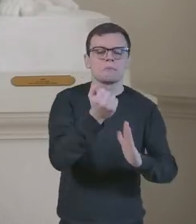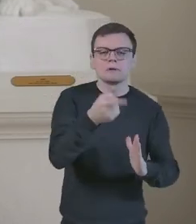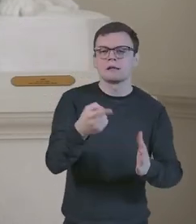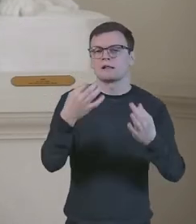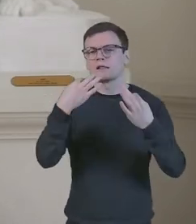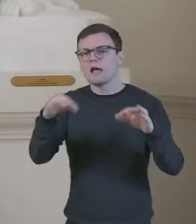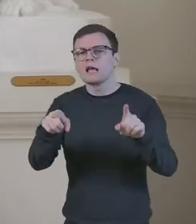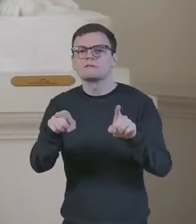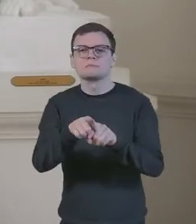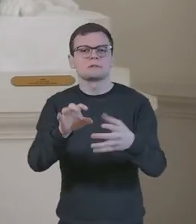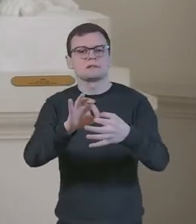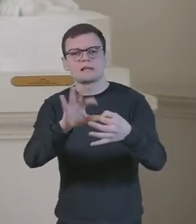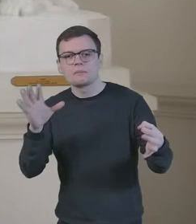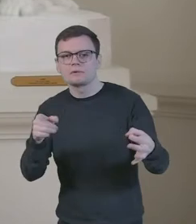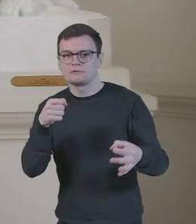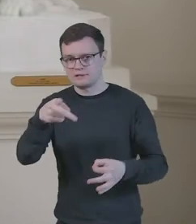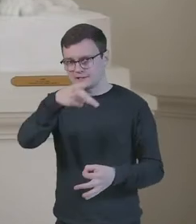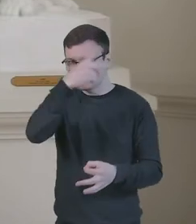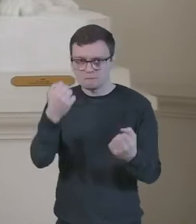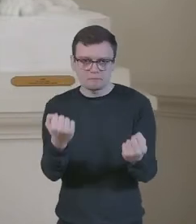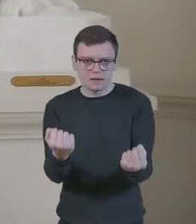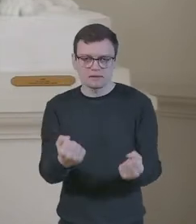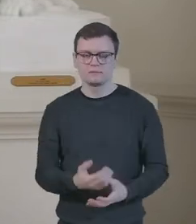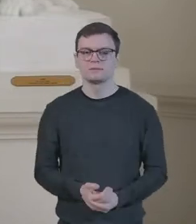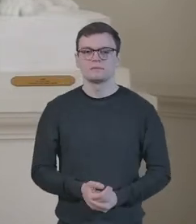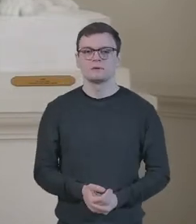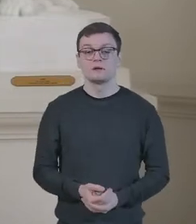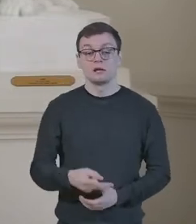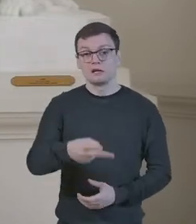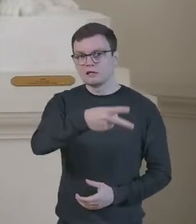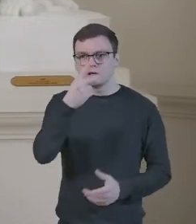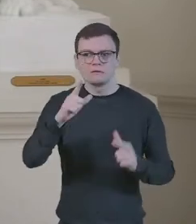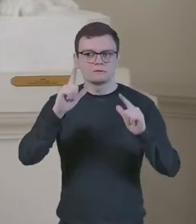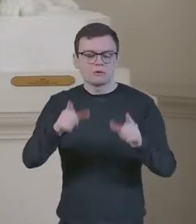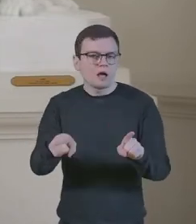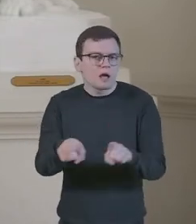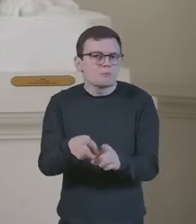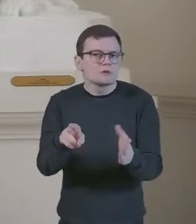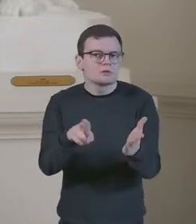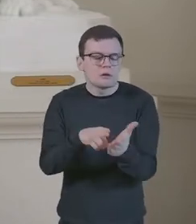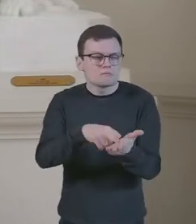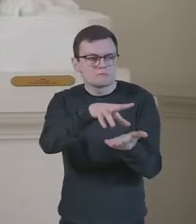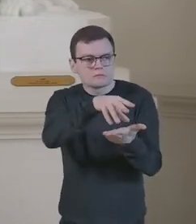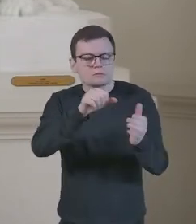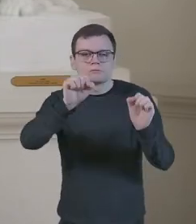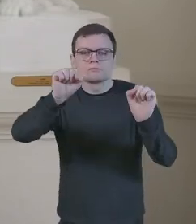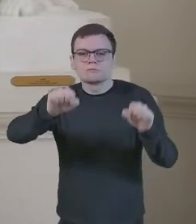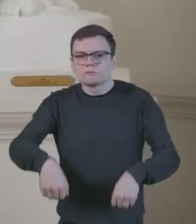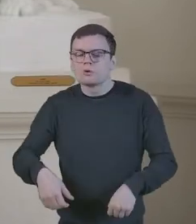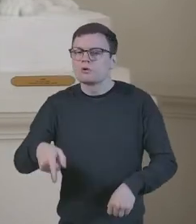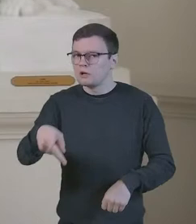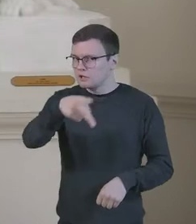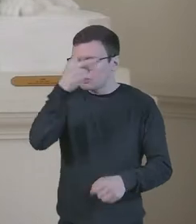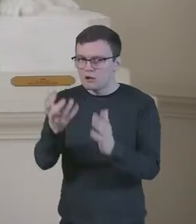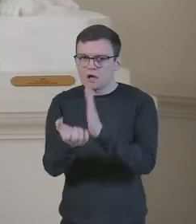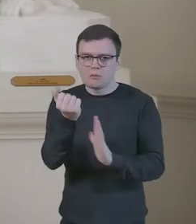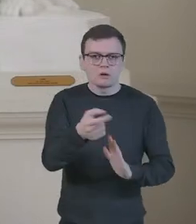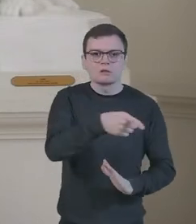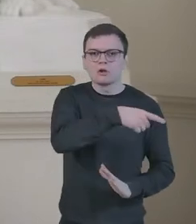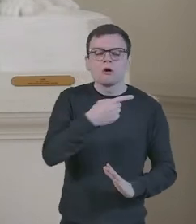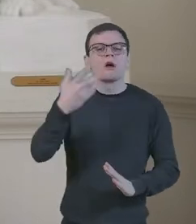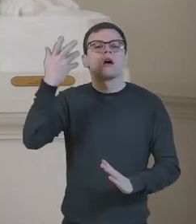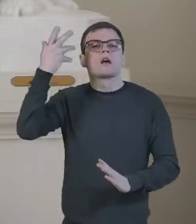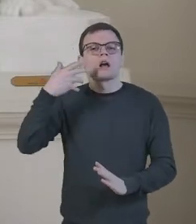žmonių kova už nepriklausomybę. Lietuva įkūnėja viską, ko galima pasiekti, kuomet tautai